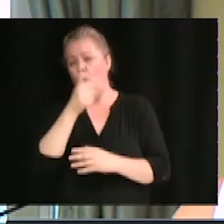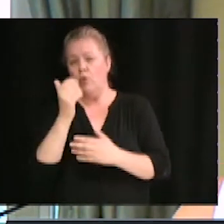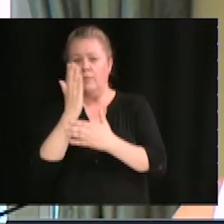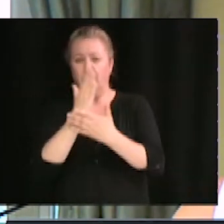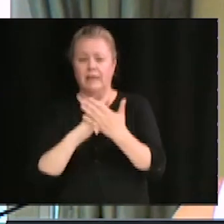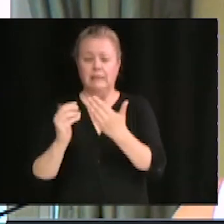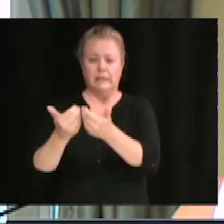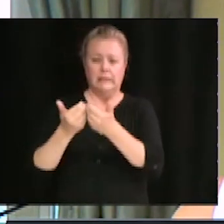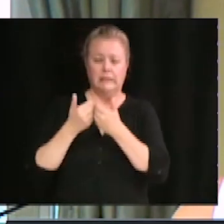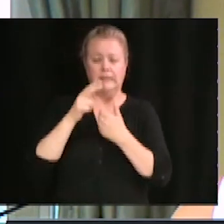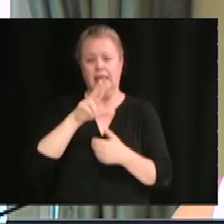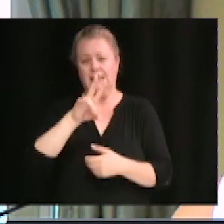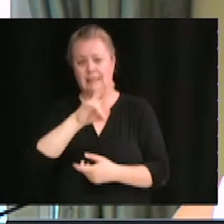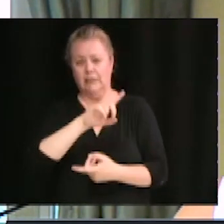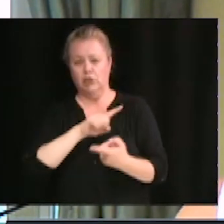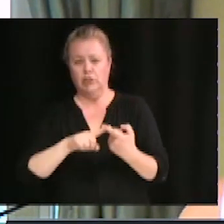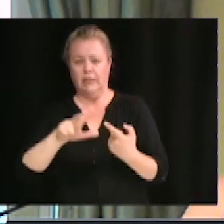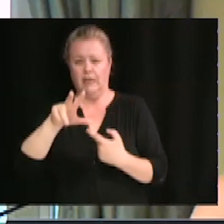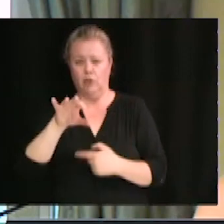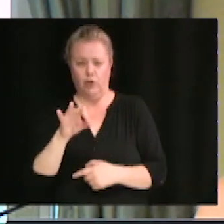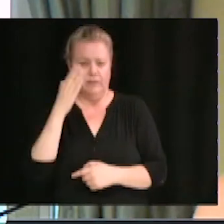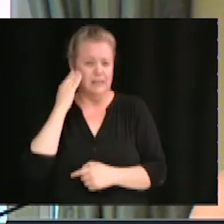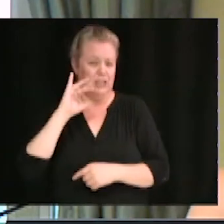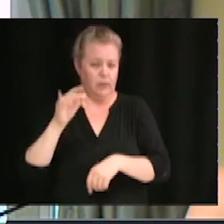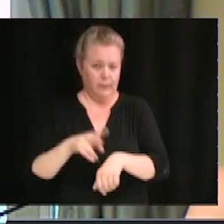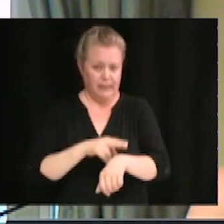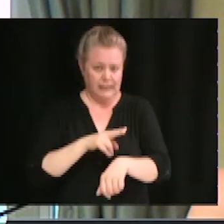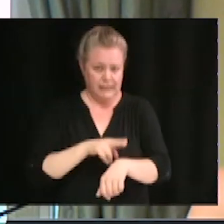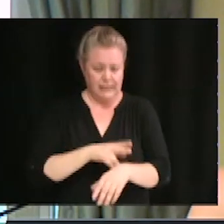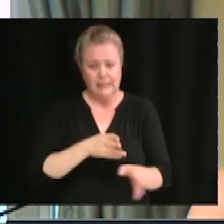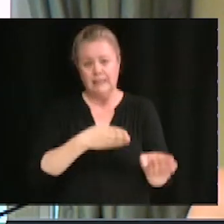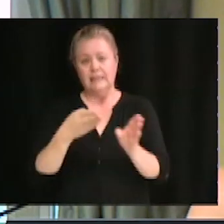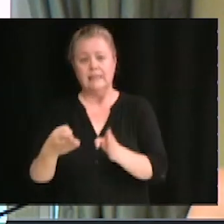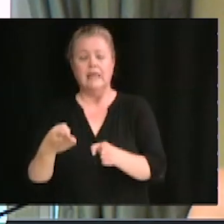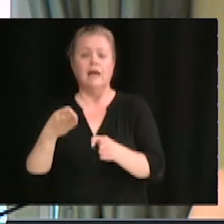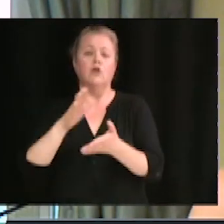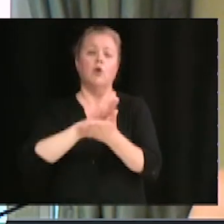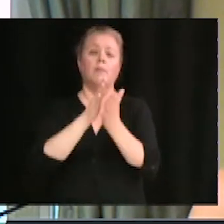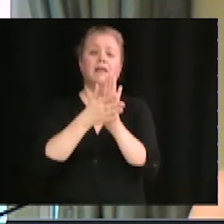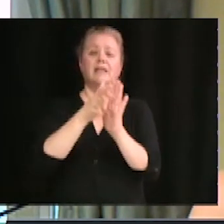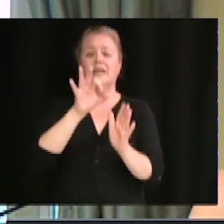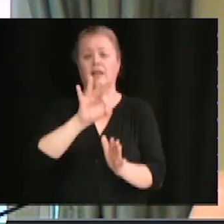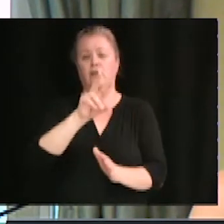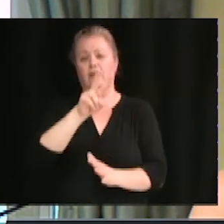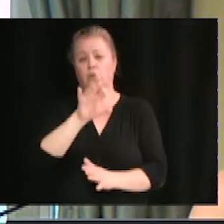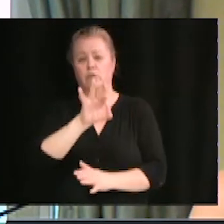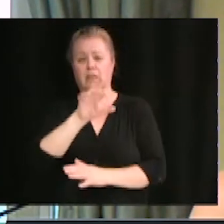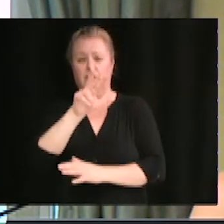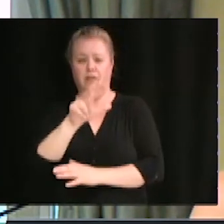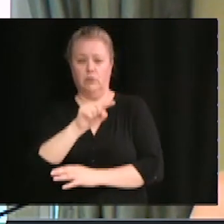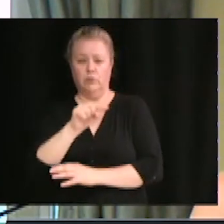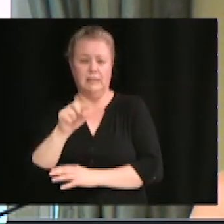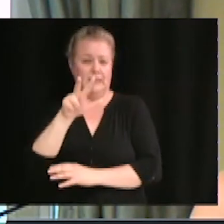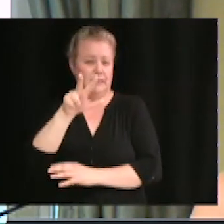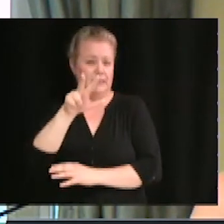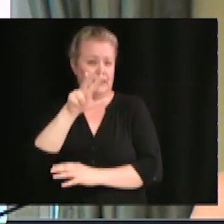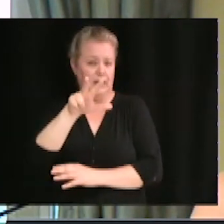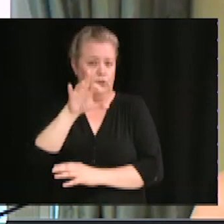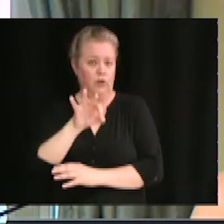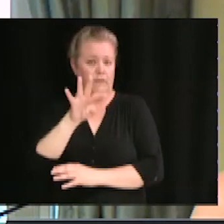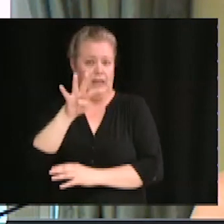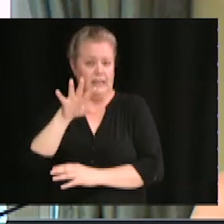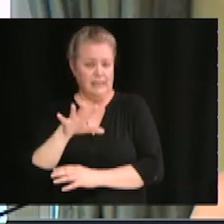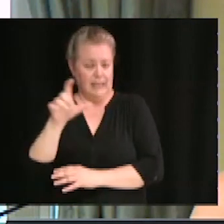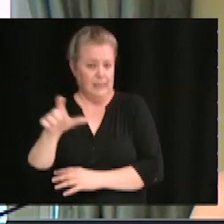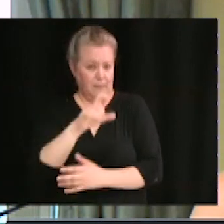à 39 rue Saint-Jean-Baptiste. La compagnie 9292-4935 Québec Inc. pour le 200 rue